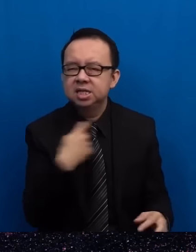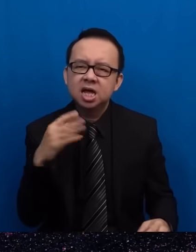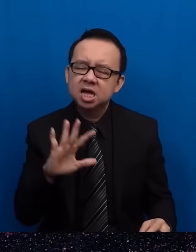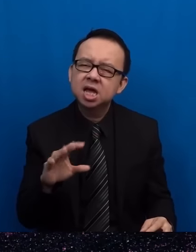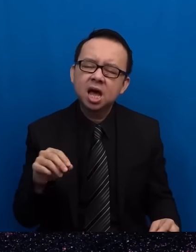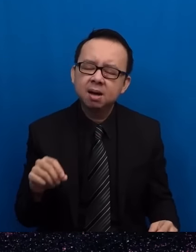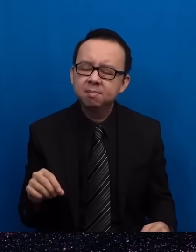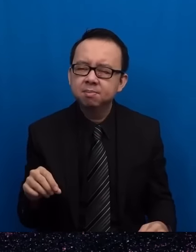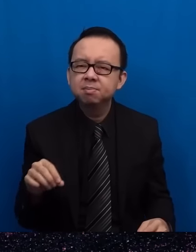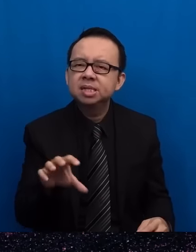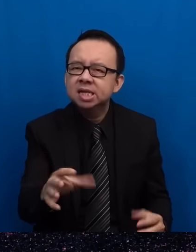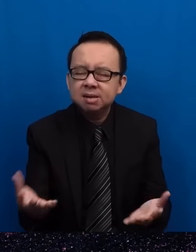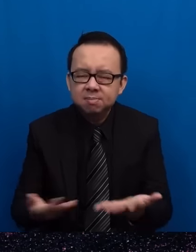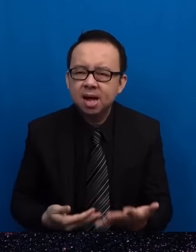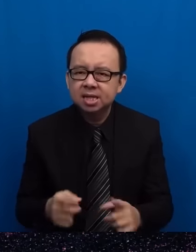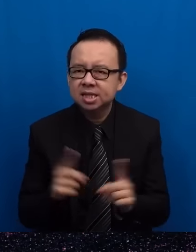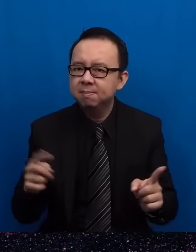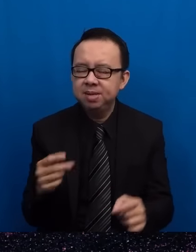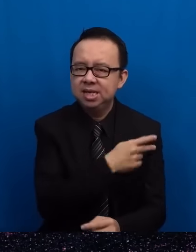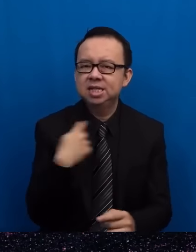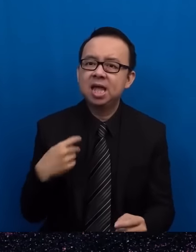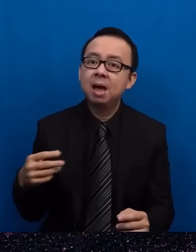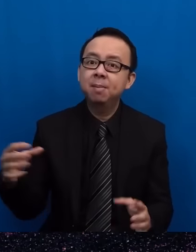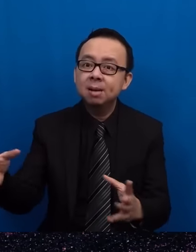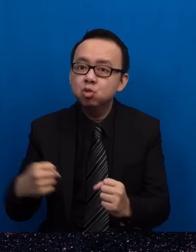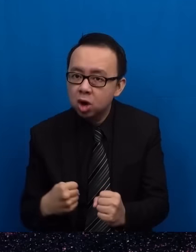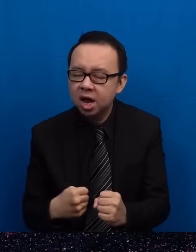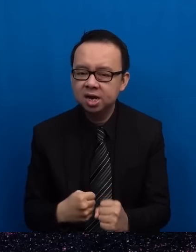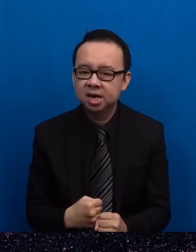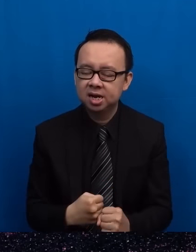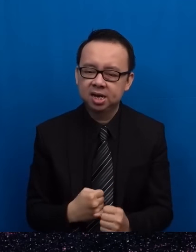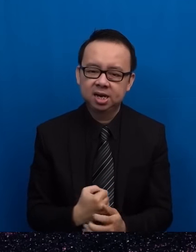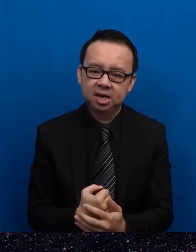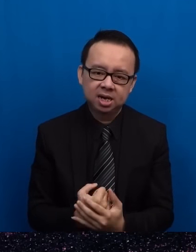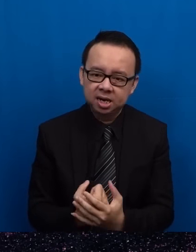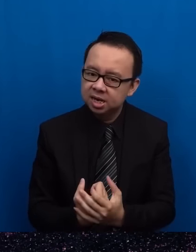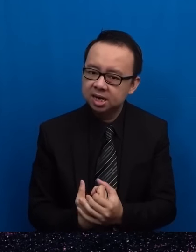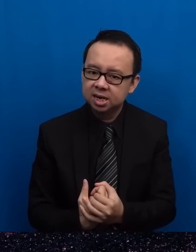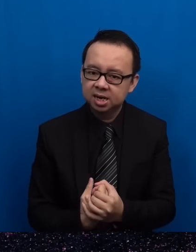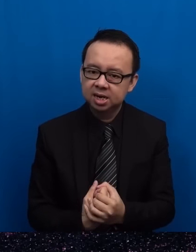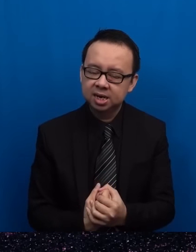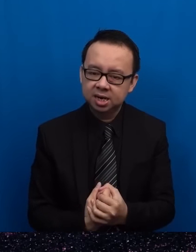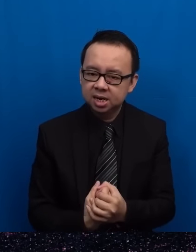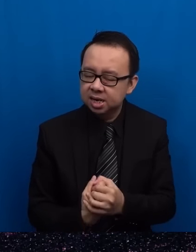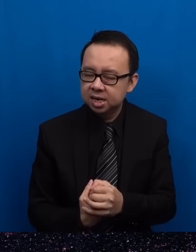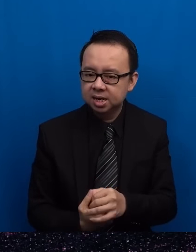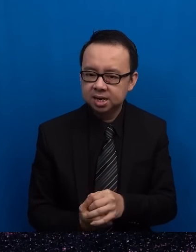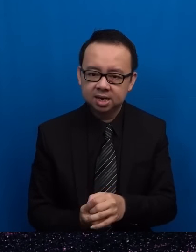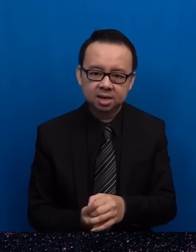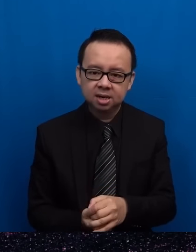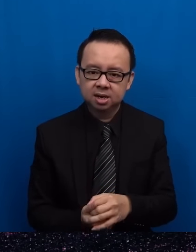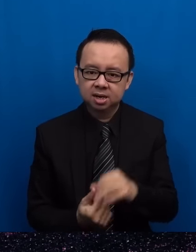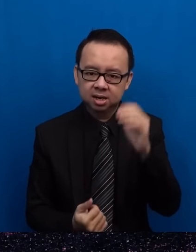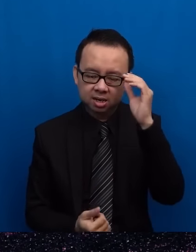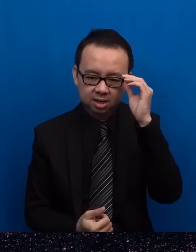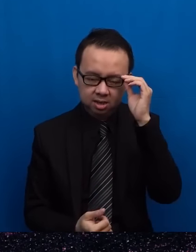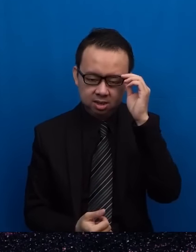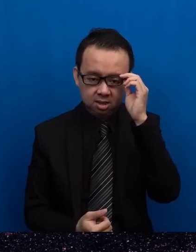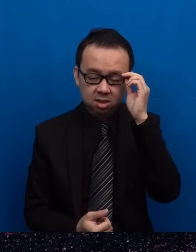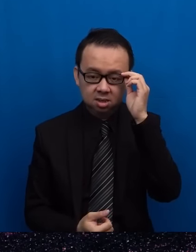orang itu adalah jodohku. Dari dulu adalah teman sekolahku. Tapi waktu kita berdoa, Tuhan